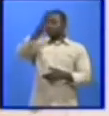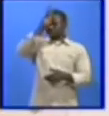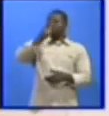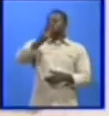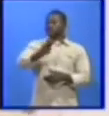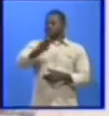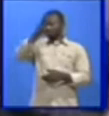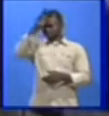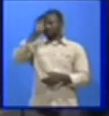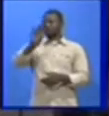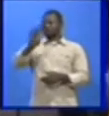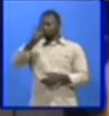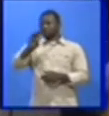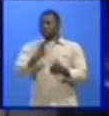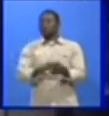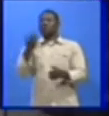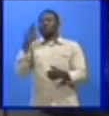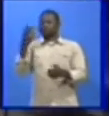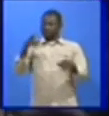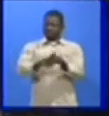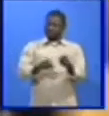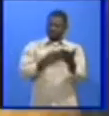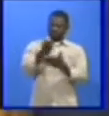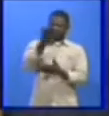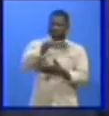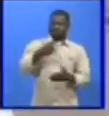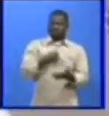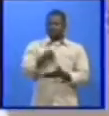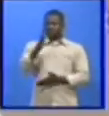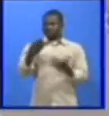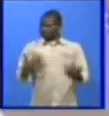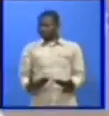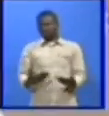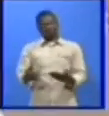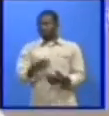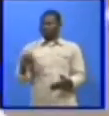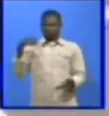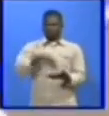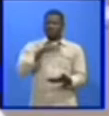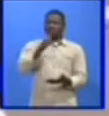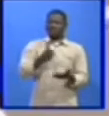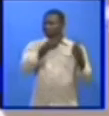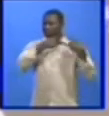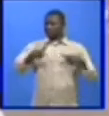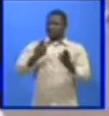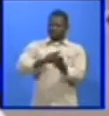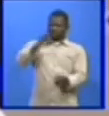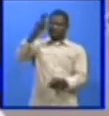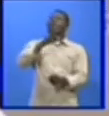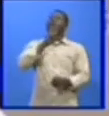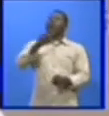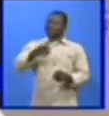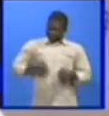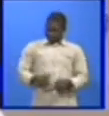Constat fait également par ce client. Ici, en tout cas, pas encore. Lors de l'augmentation, en tout cas, ça a été quand même immédiat. Dès le lendemain seulement,